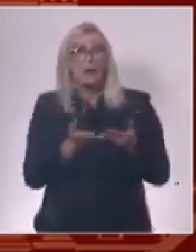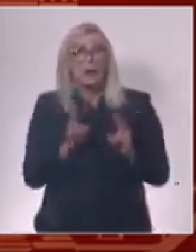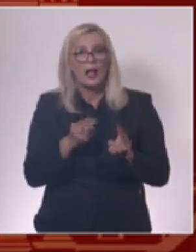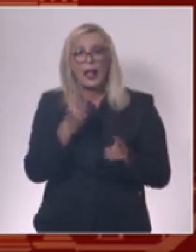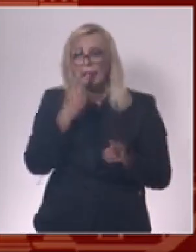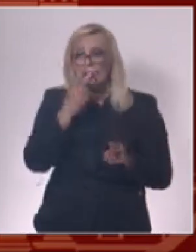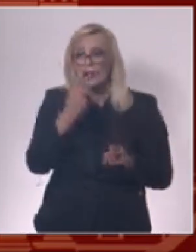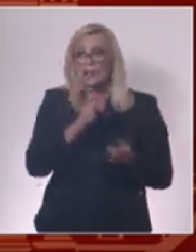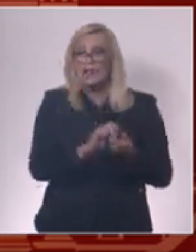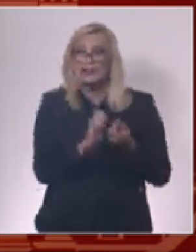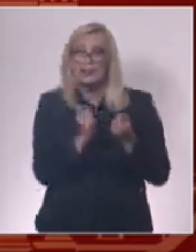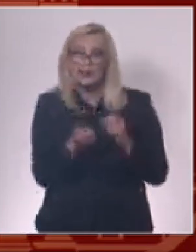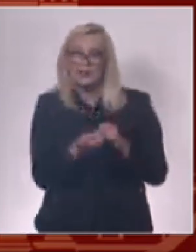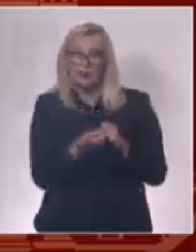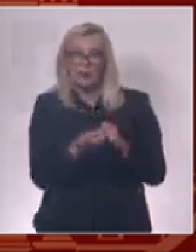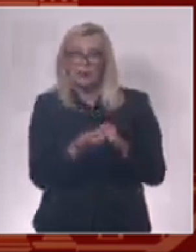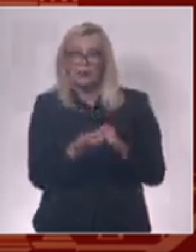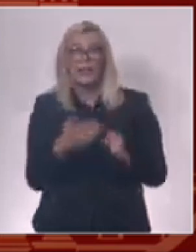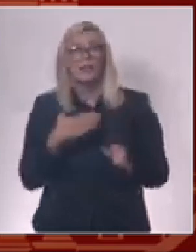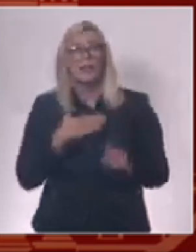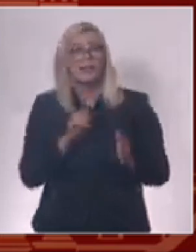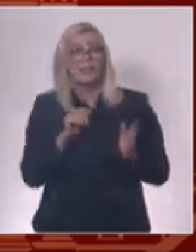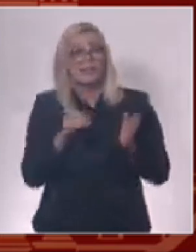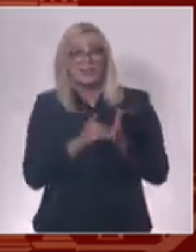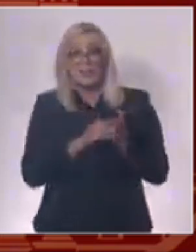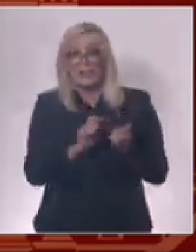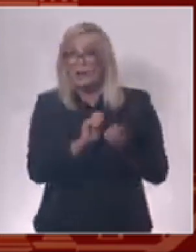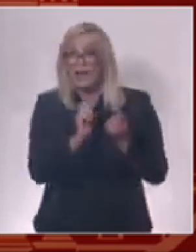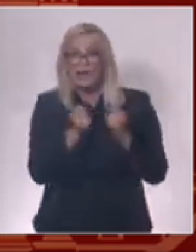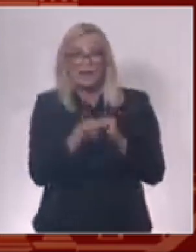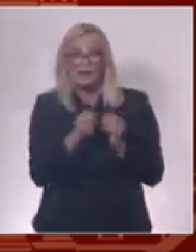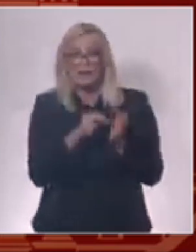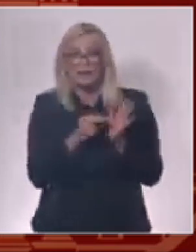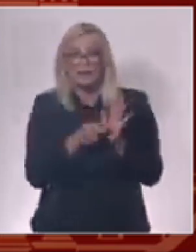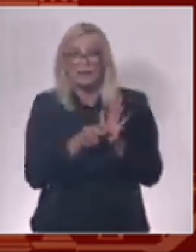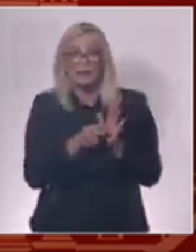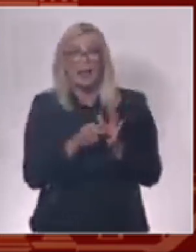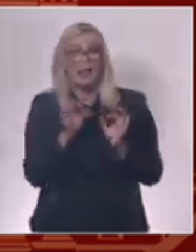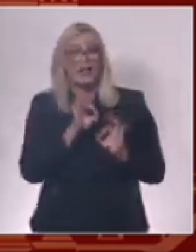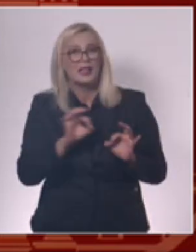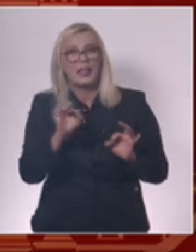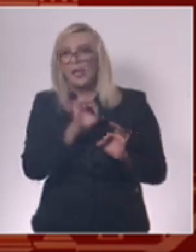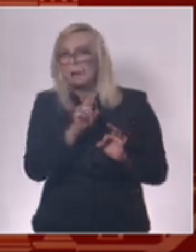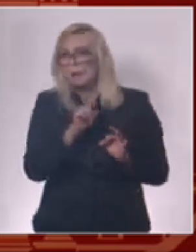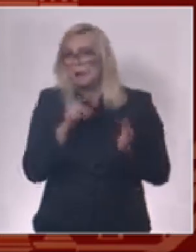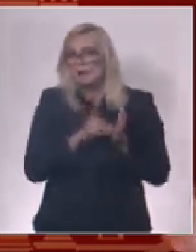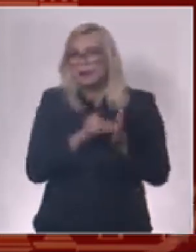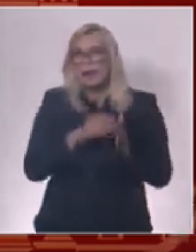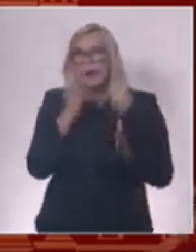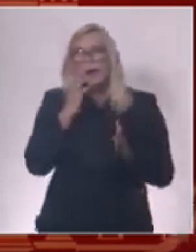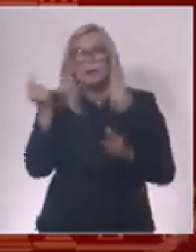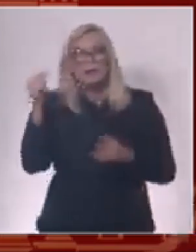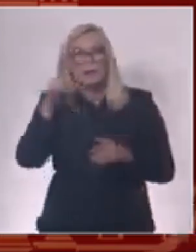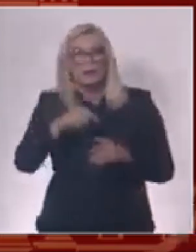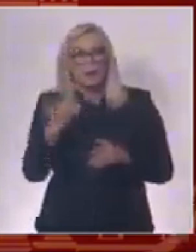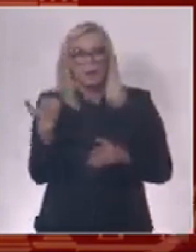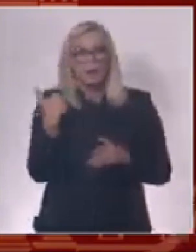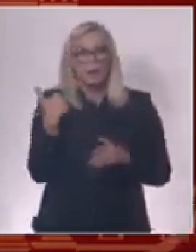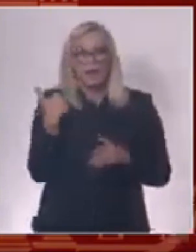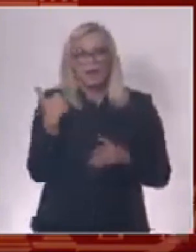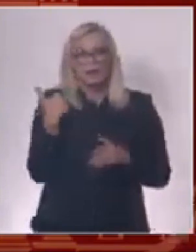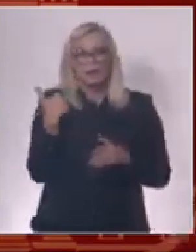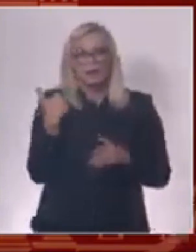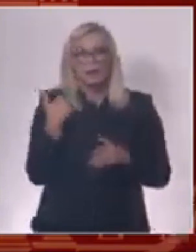како ги гледаат реформите, но нас не ни требаат реформски агенди, ниту некој од Брисел да ни каже, ниту некој не знам од каде да дојде да ни каже.